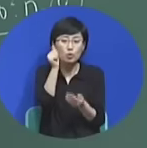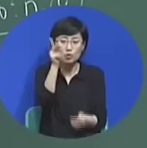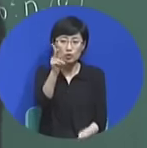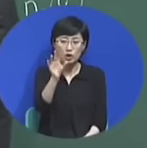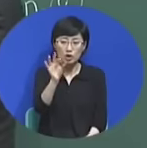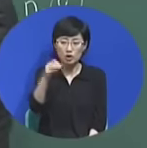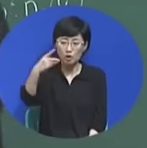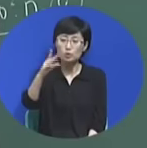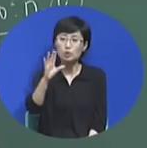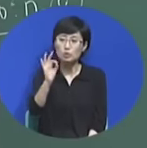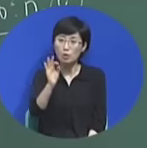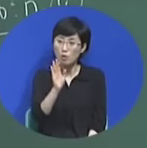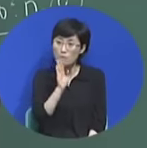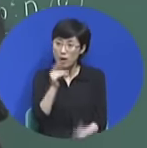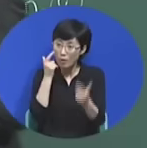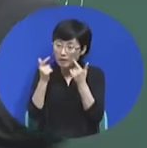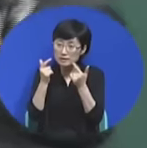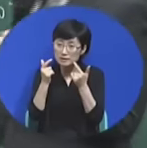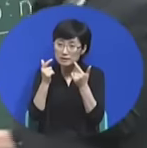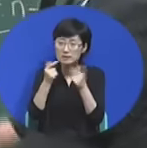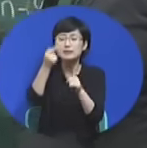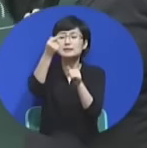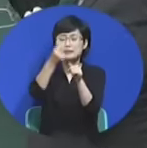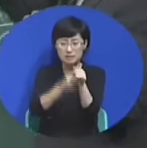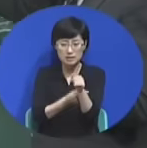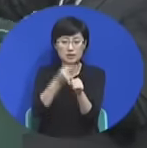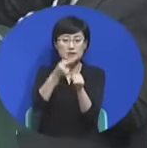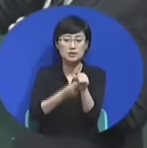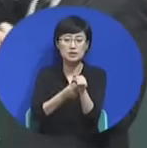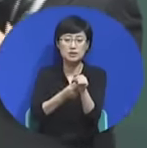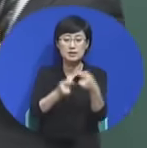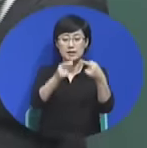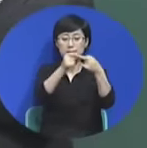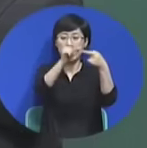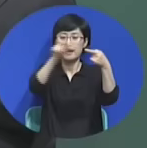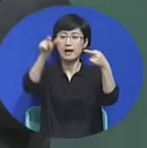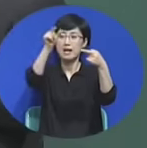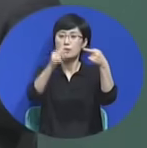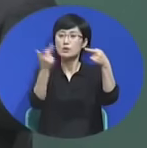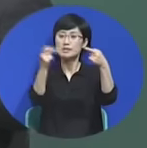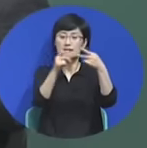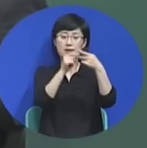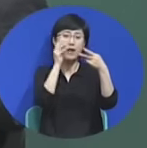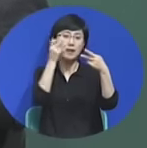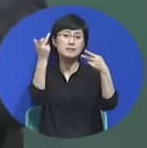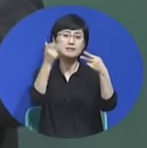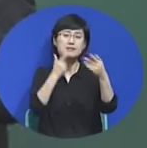인생 속에서 계속 체험시켜 나가는 것이 바로 요거예요.